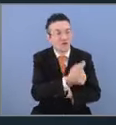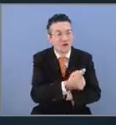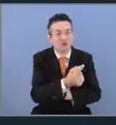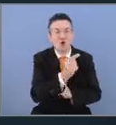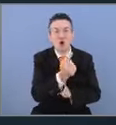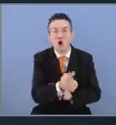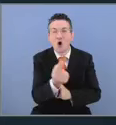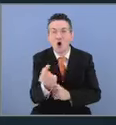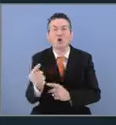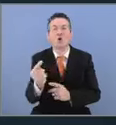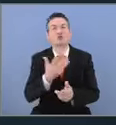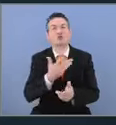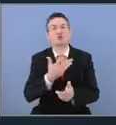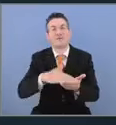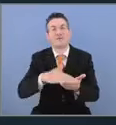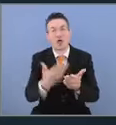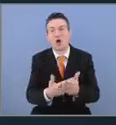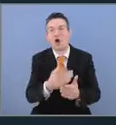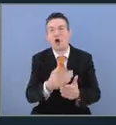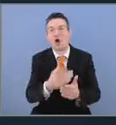di storia, di lavoro,